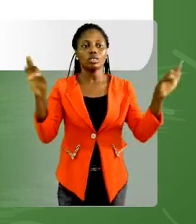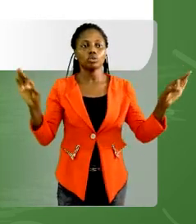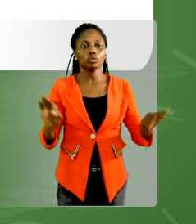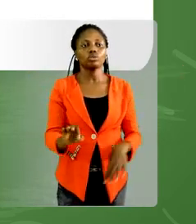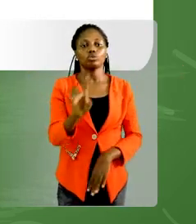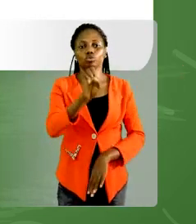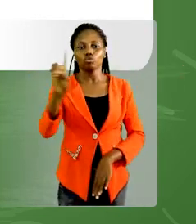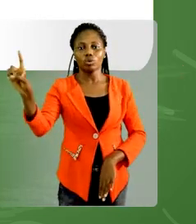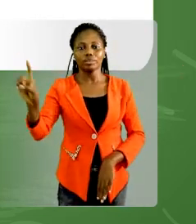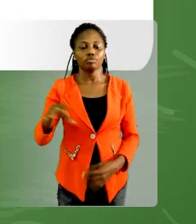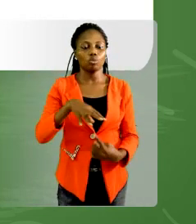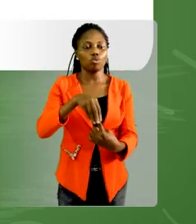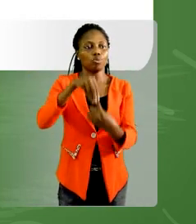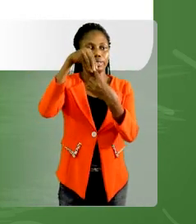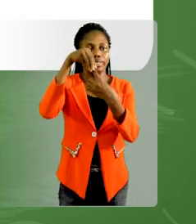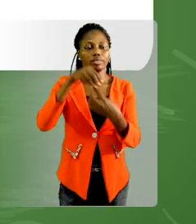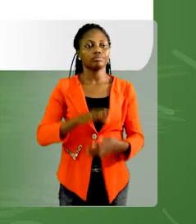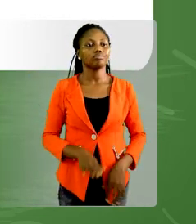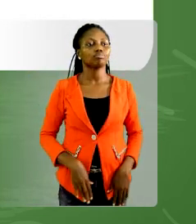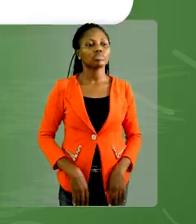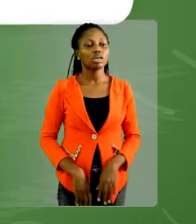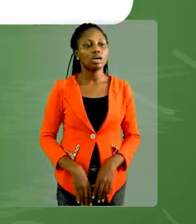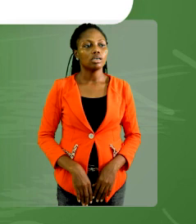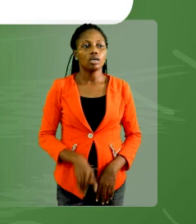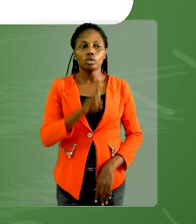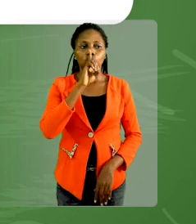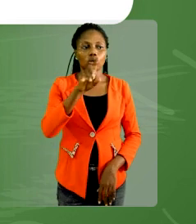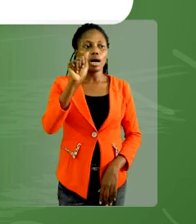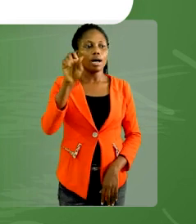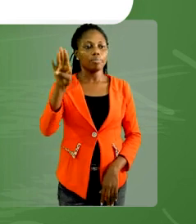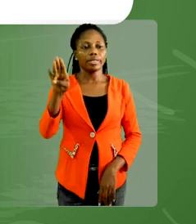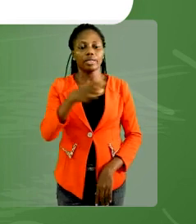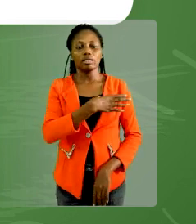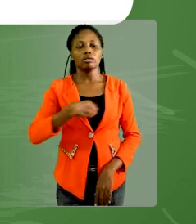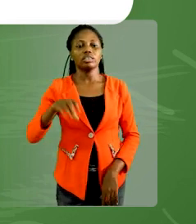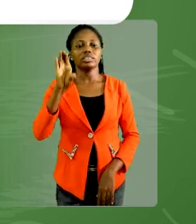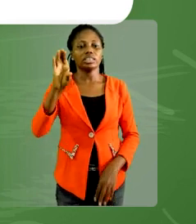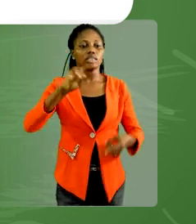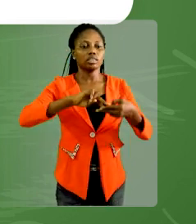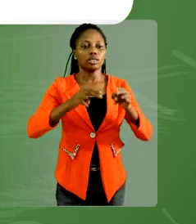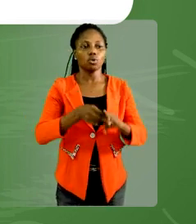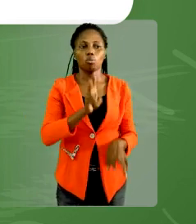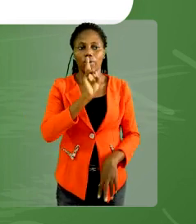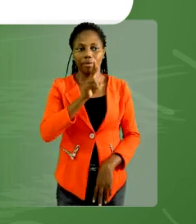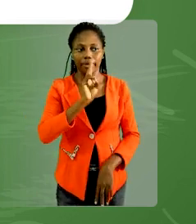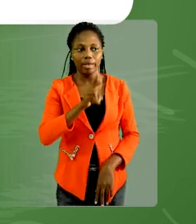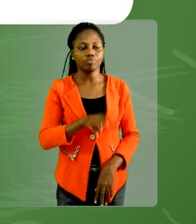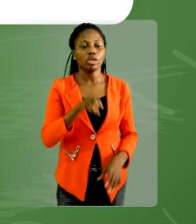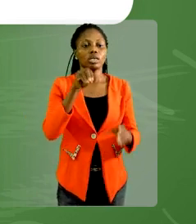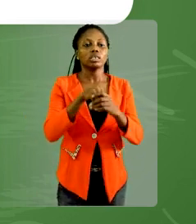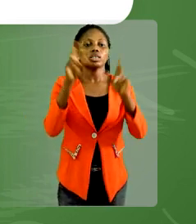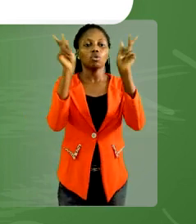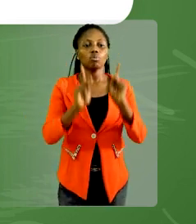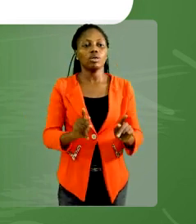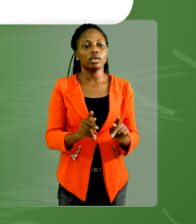équation d'une droite. Propriété, soit A, B et C des nombres réels. Dans le plan muni